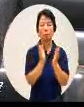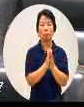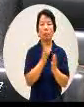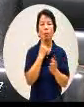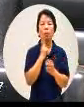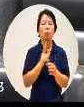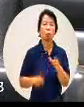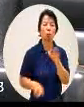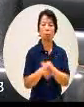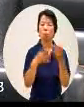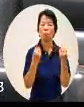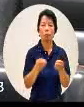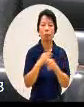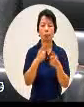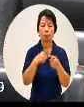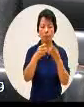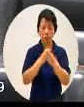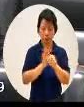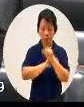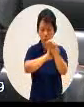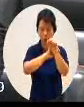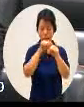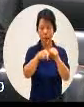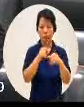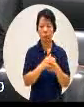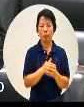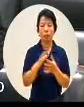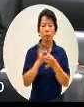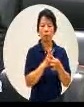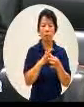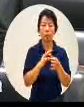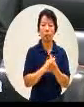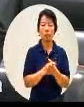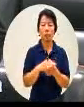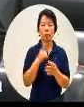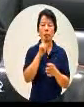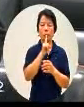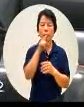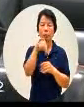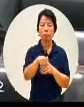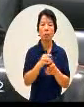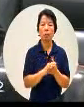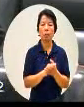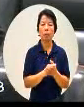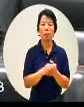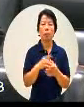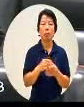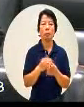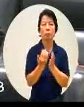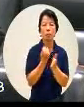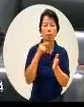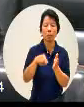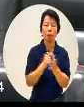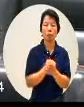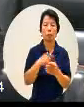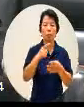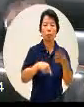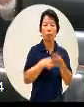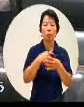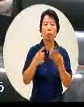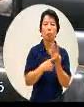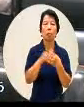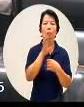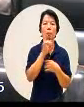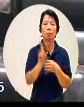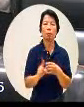不違法我們就要支持所以他說這個第一次次次事業什麼意思因為